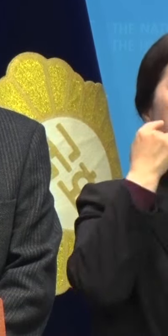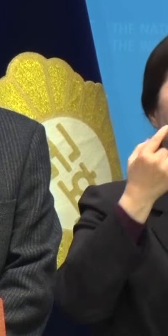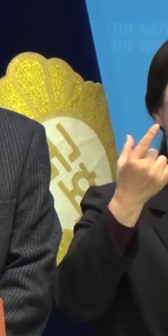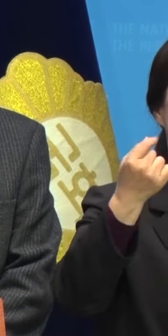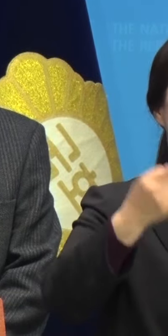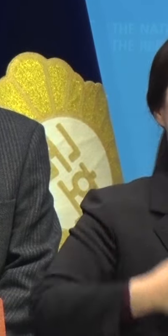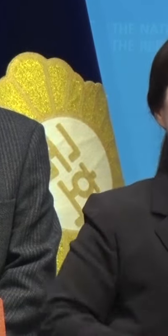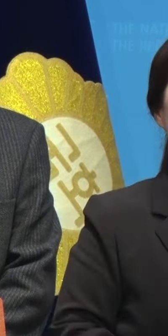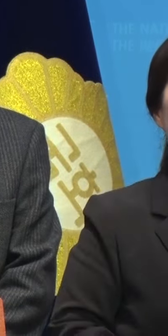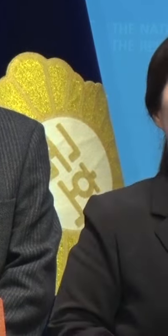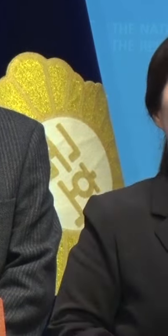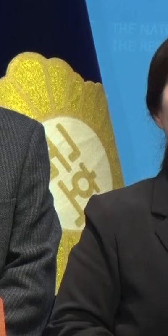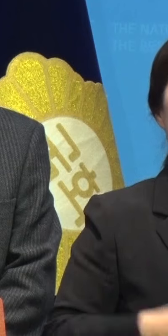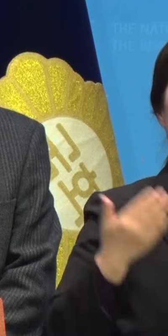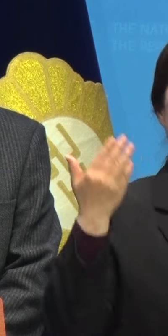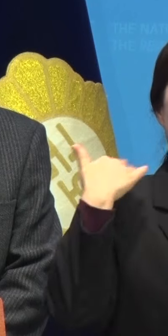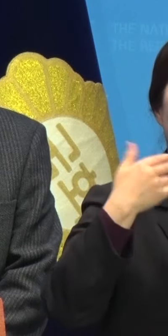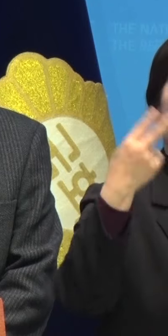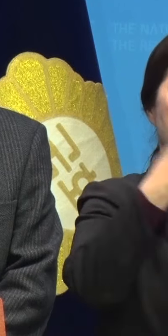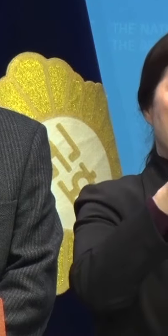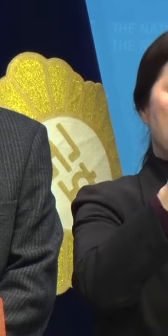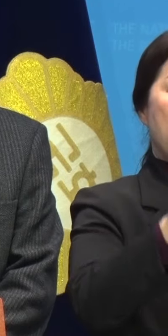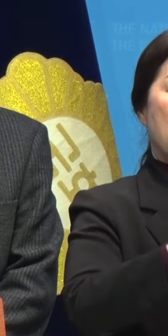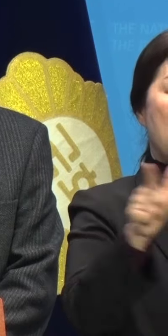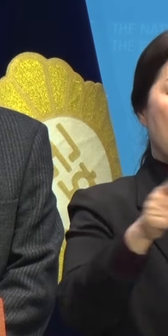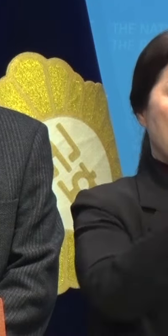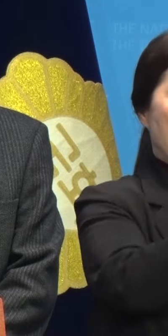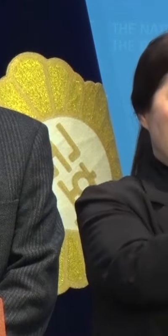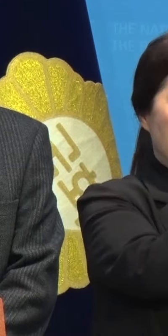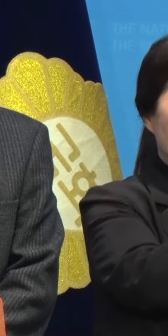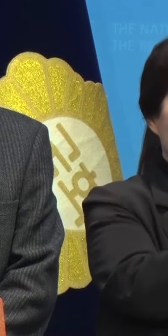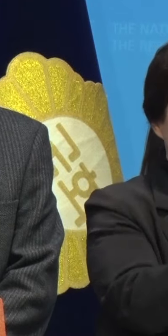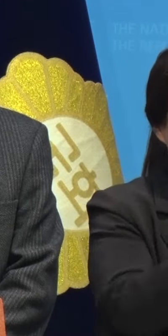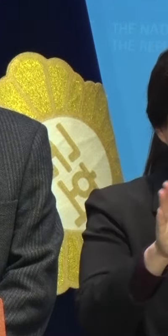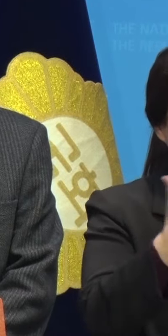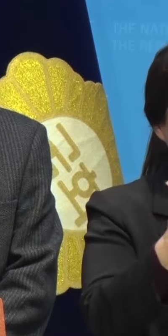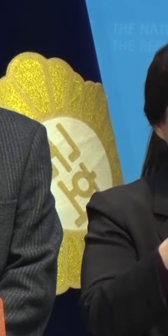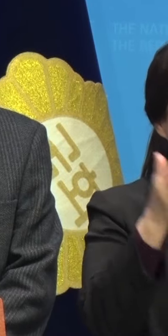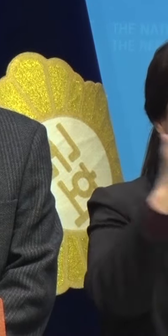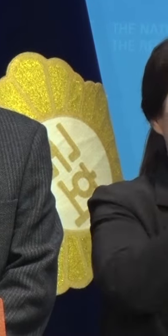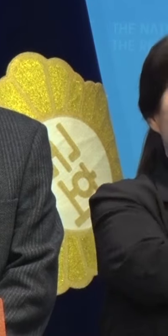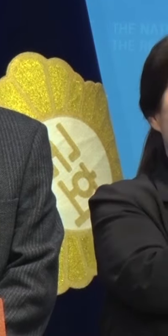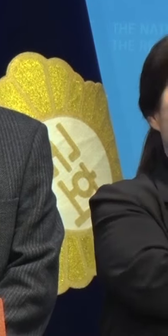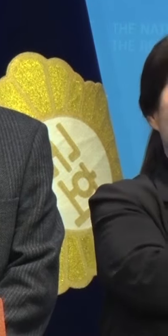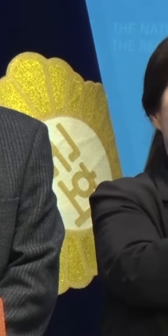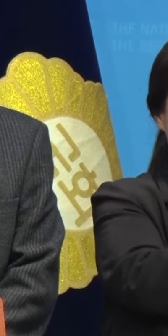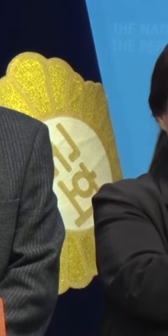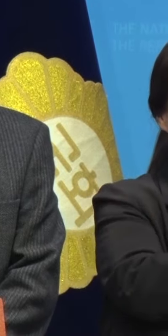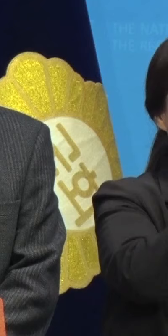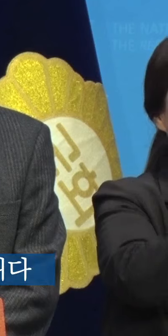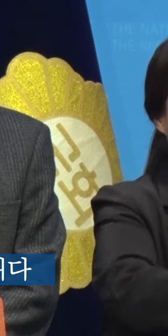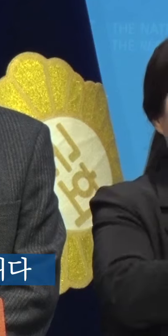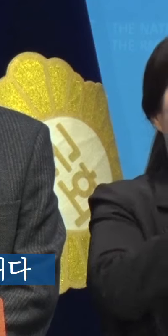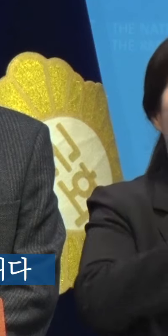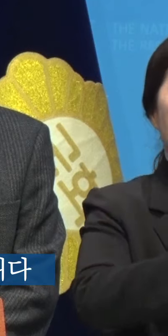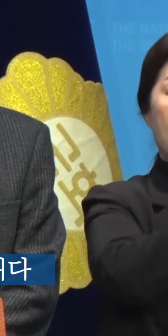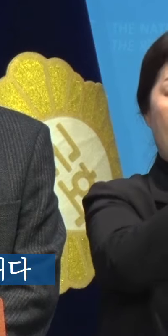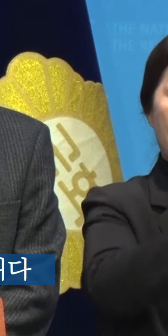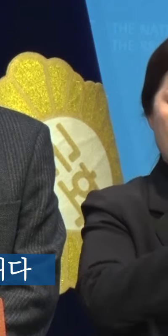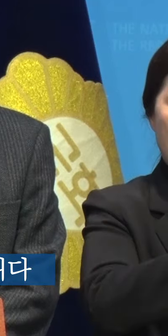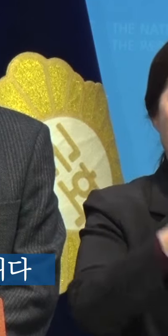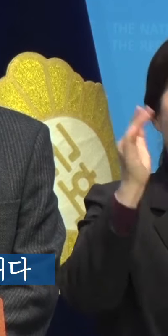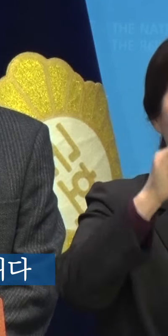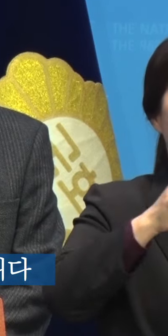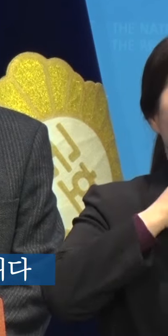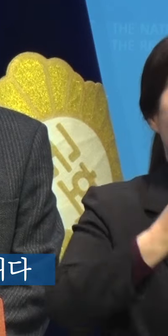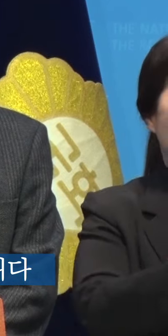대목이기도 합니다. 지난 2011년 도입된 학생 인권조례는 자유롭고 행복한 삶에서 우리